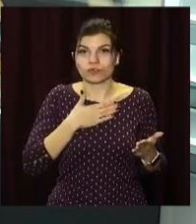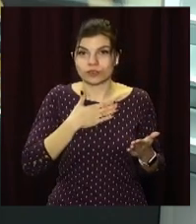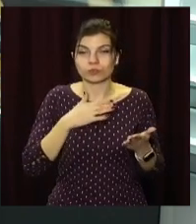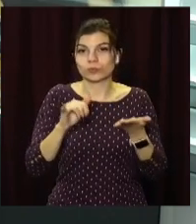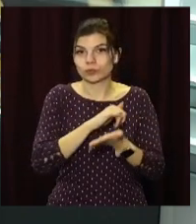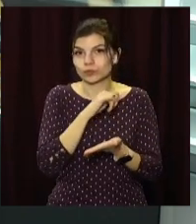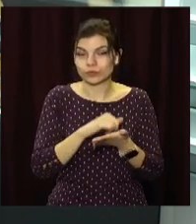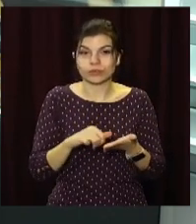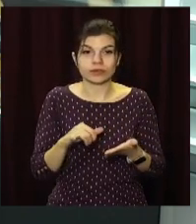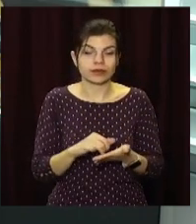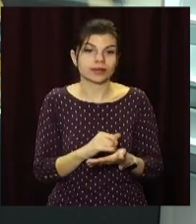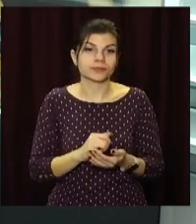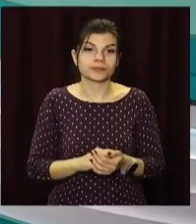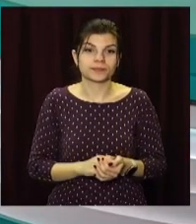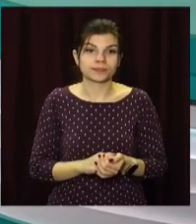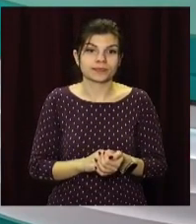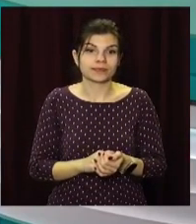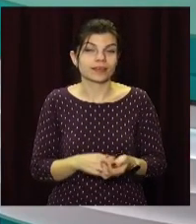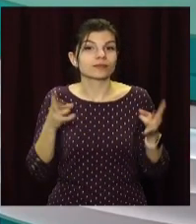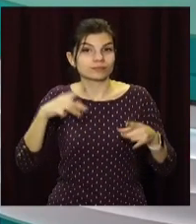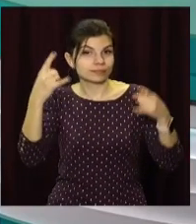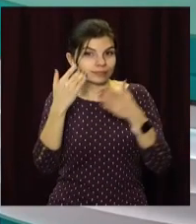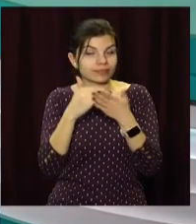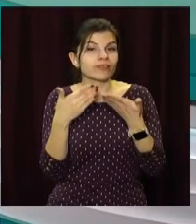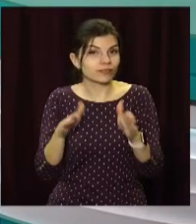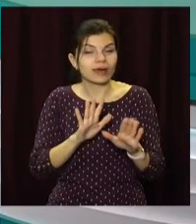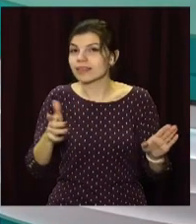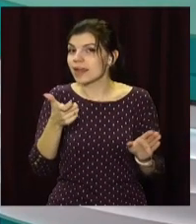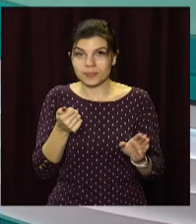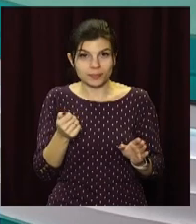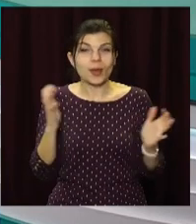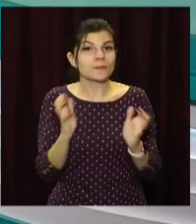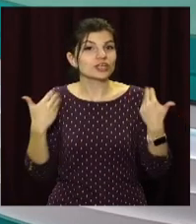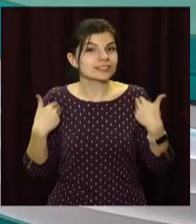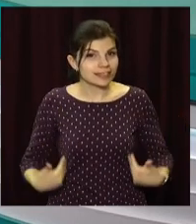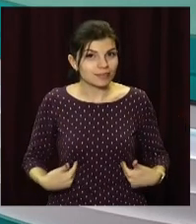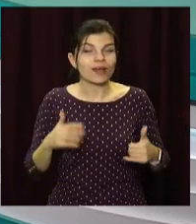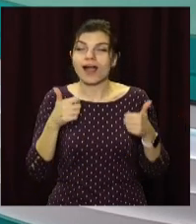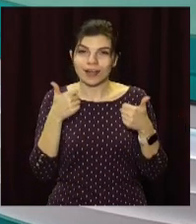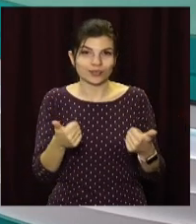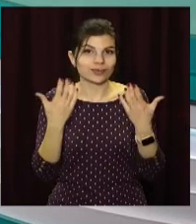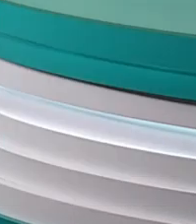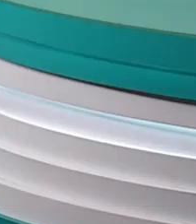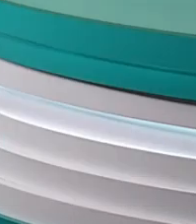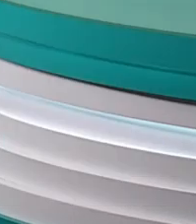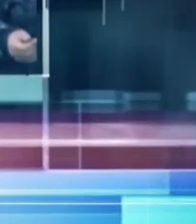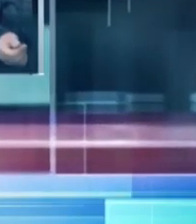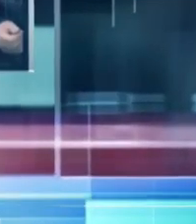та на нашому YouTube-каналі. Залишайтесь відкритим, не перемикайте, бережіть себе і гарного дня!